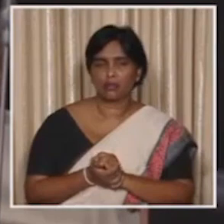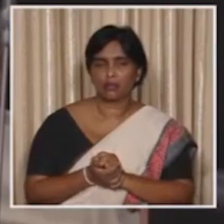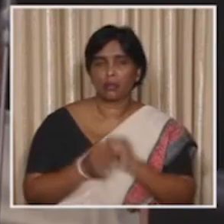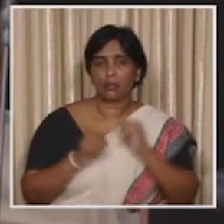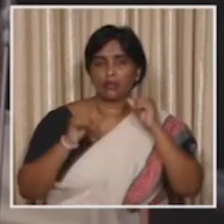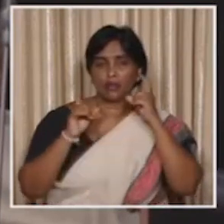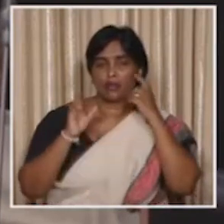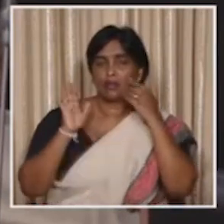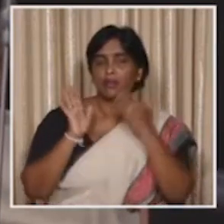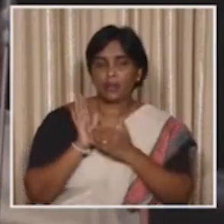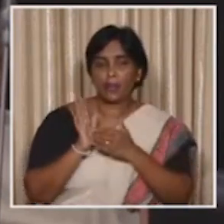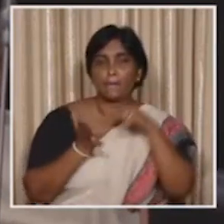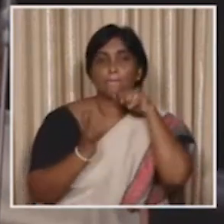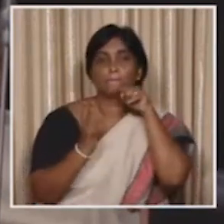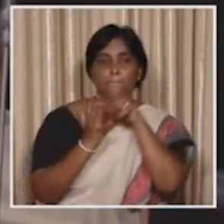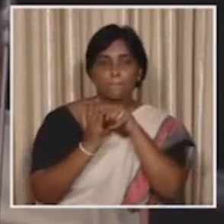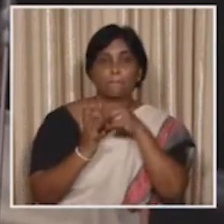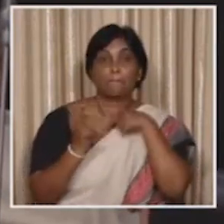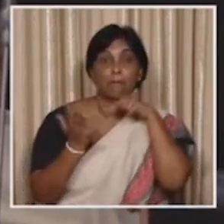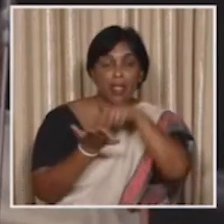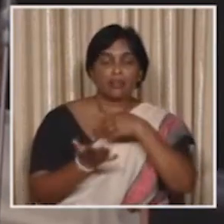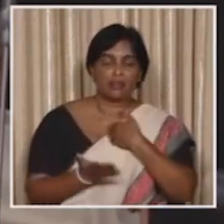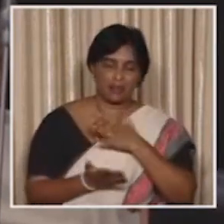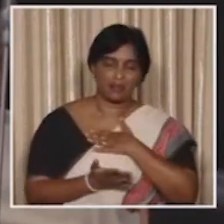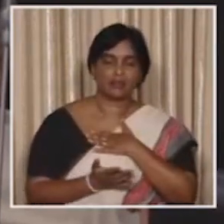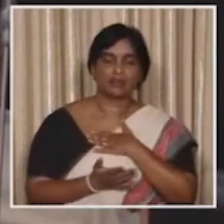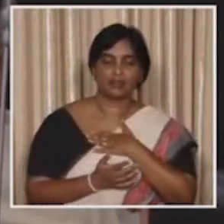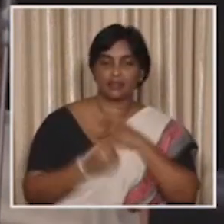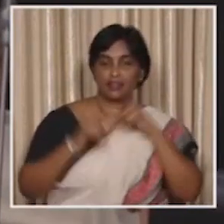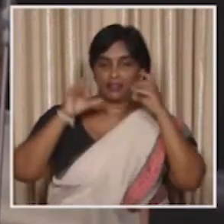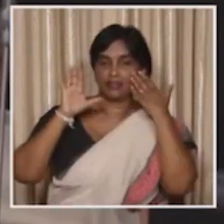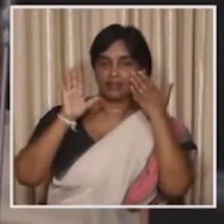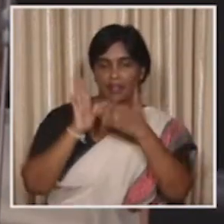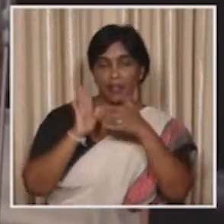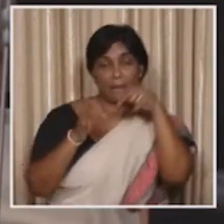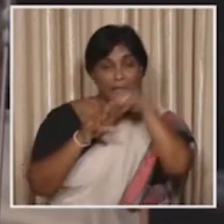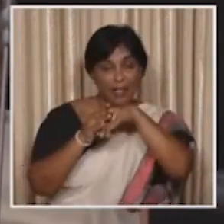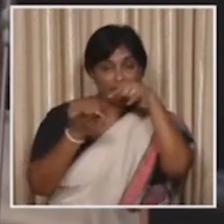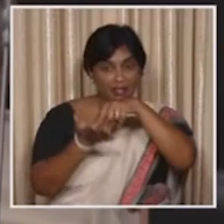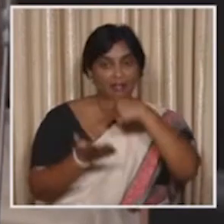පින්තූරනේ කාගේද මැද හිටියේ කියලා. මැද හිටියේ මමනේ. ඔක රහසක් නෙමෙයිනේ.